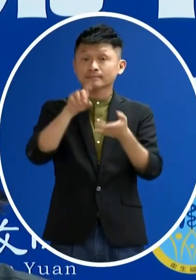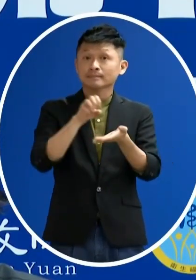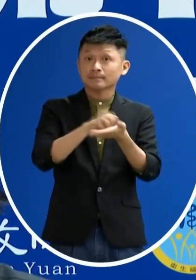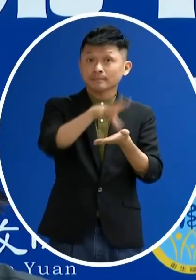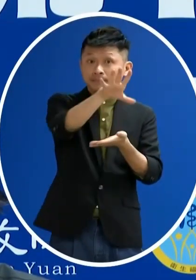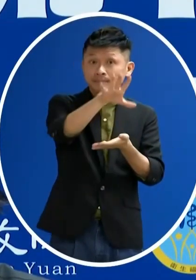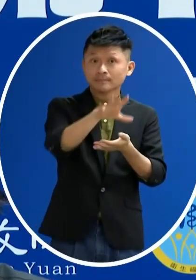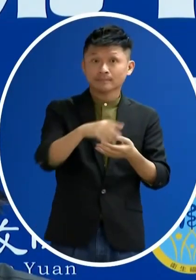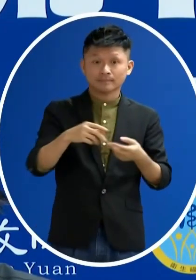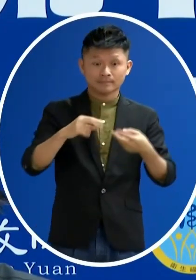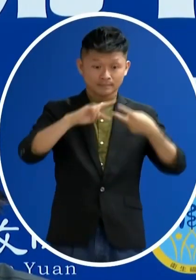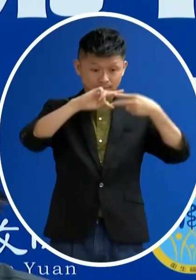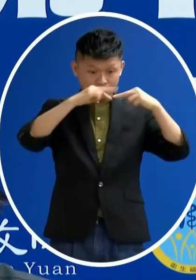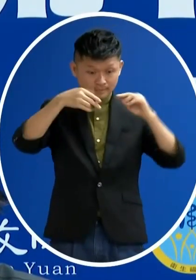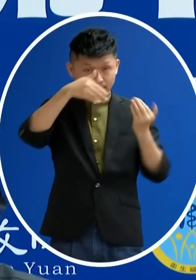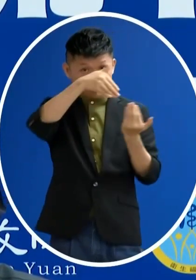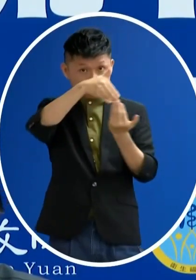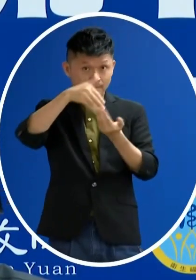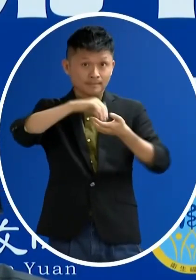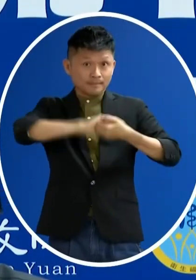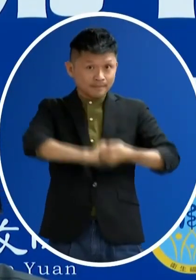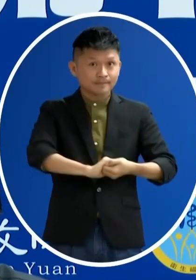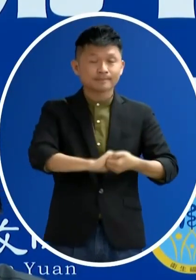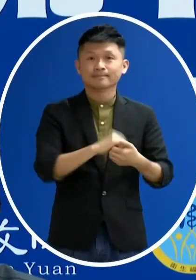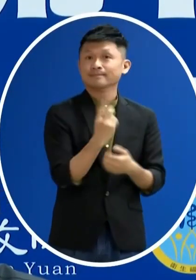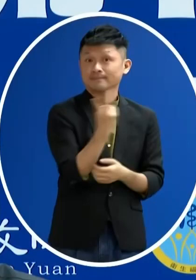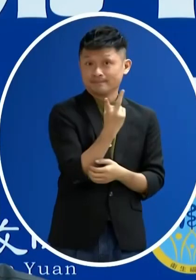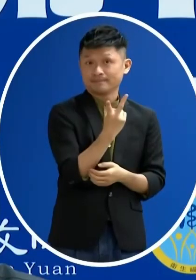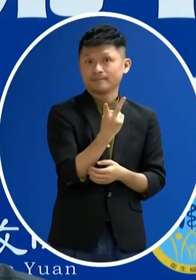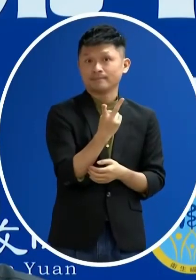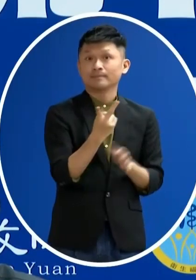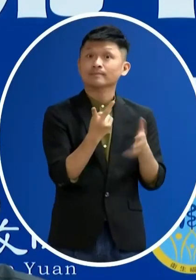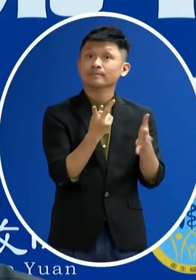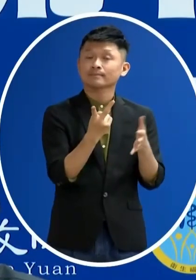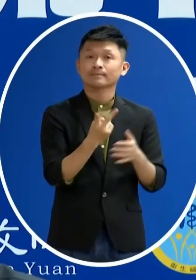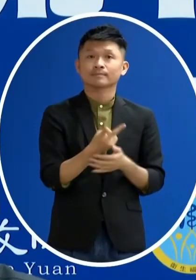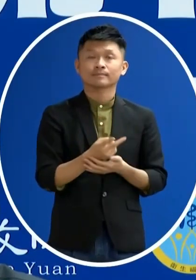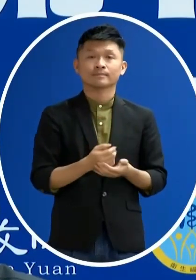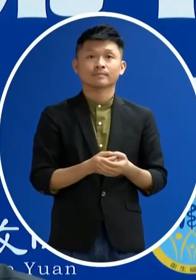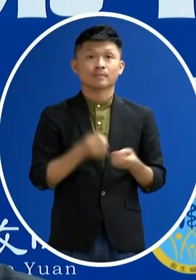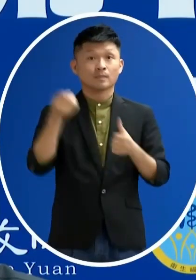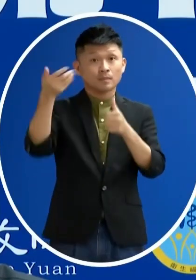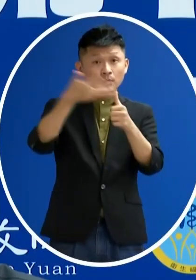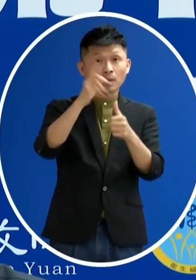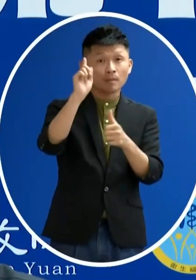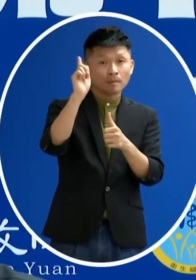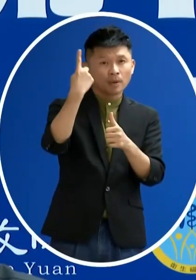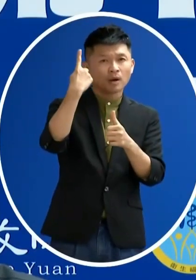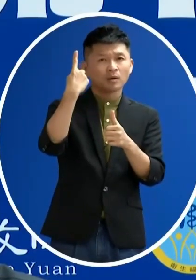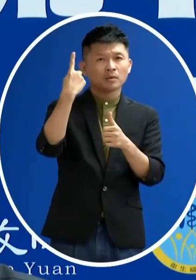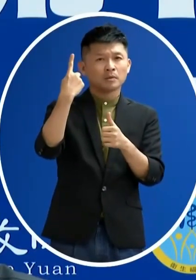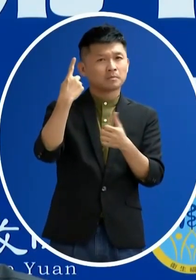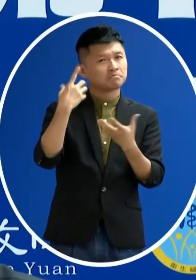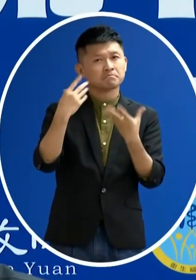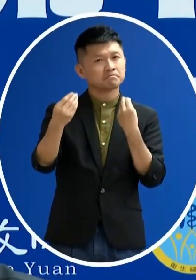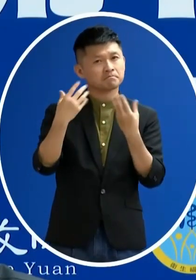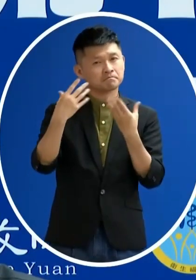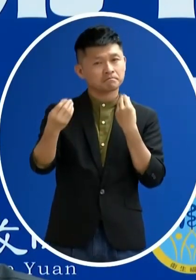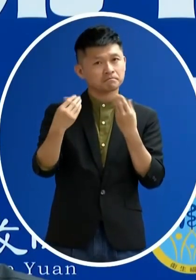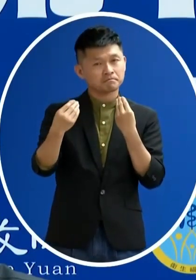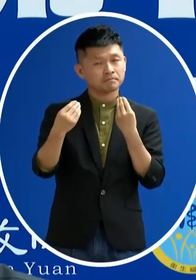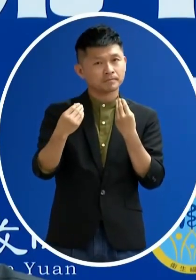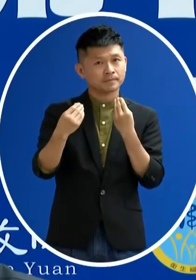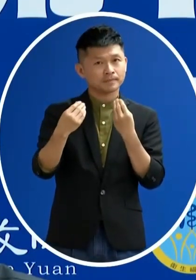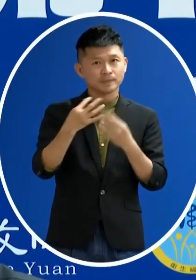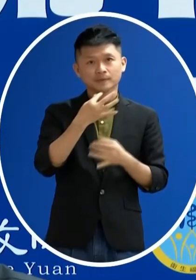的那个两个定序的结果，是因为它现在是算是相对感染源比较没有那么清楚的这个部分，所以我